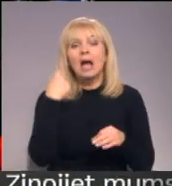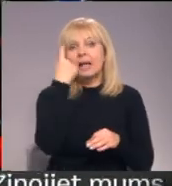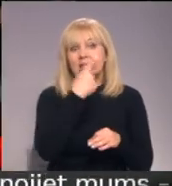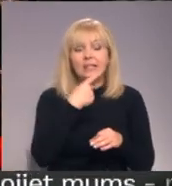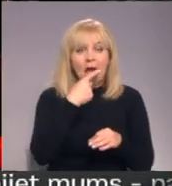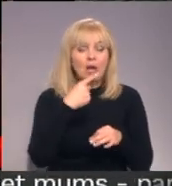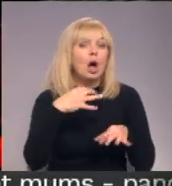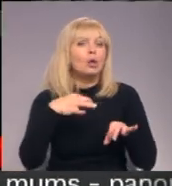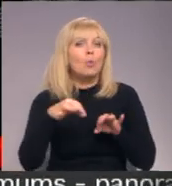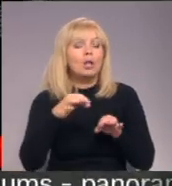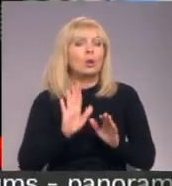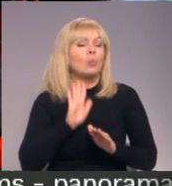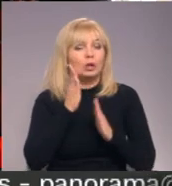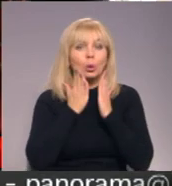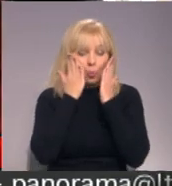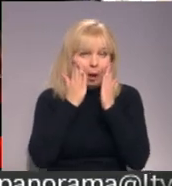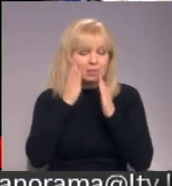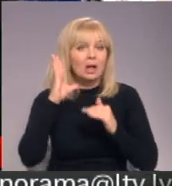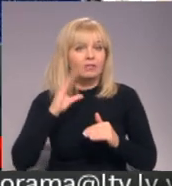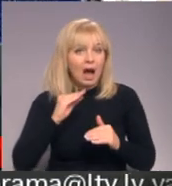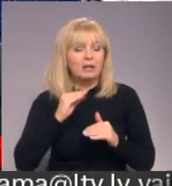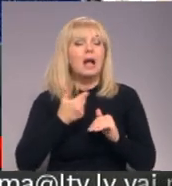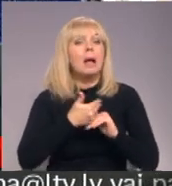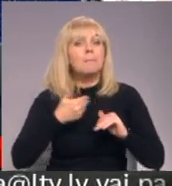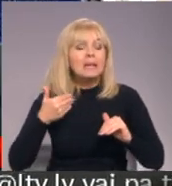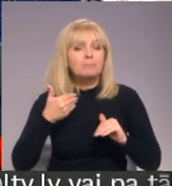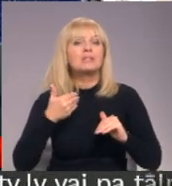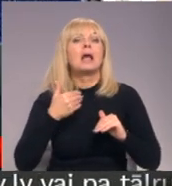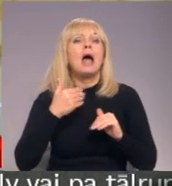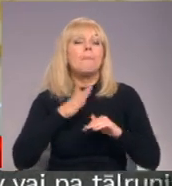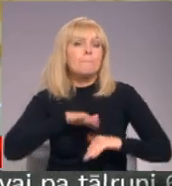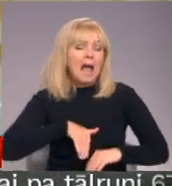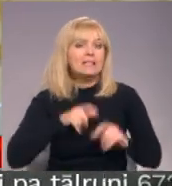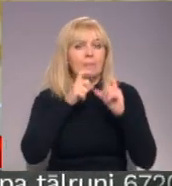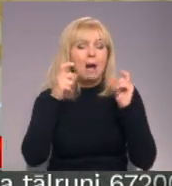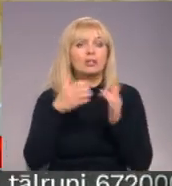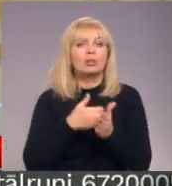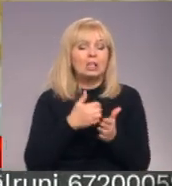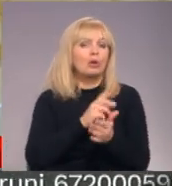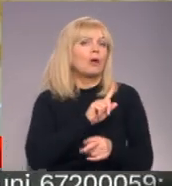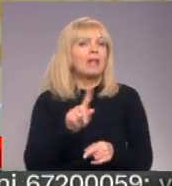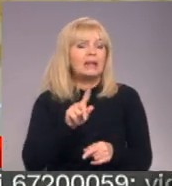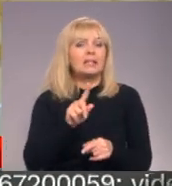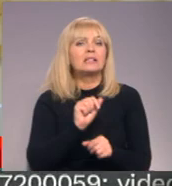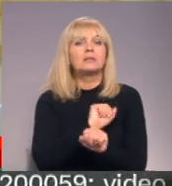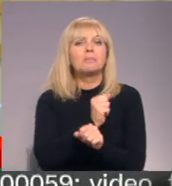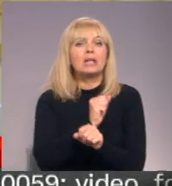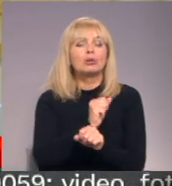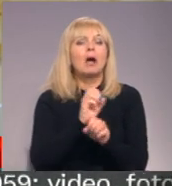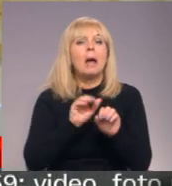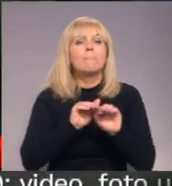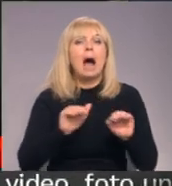kārtīgi noskalot no rīta un vakarā, pirms un pēc maskas valkāšanas. Seju nedrīkst tīrīt ar spirta bāzes dezinfekcijas